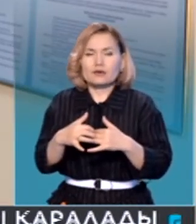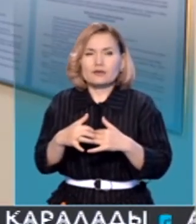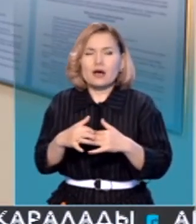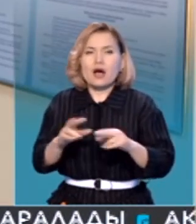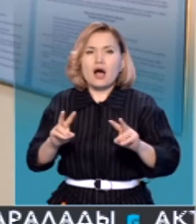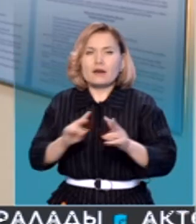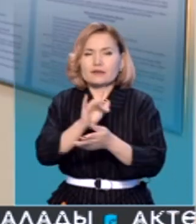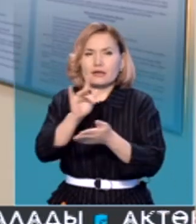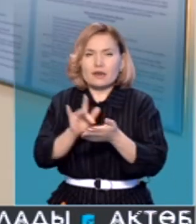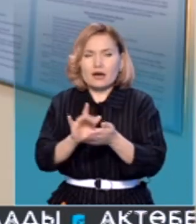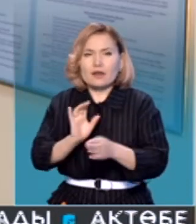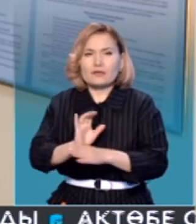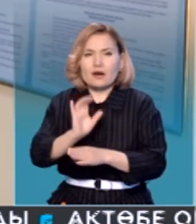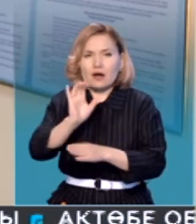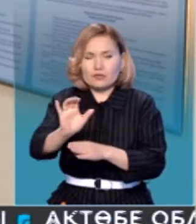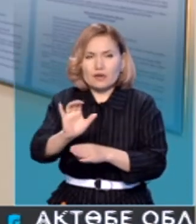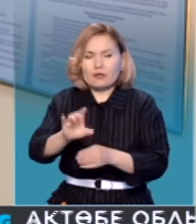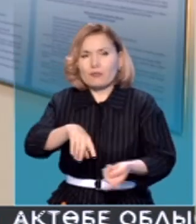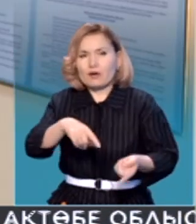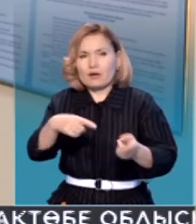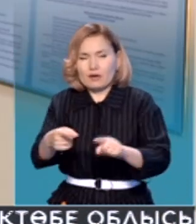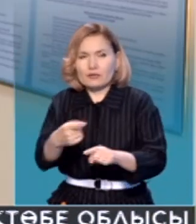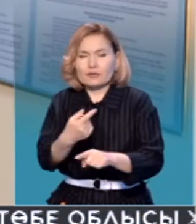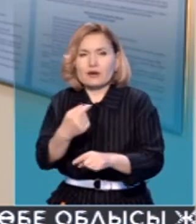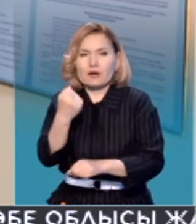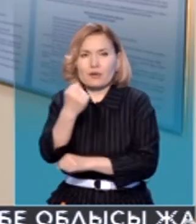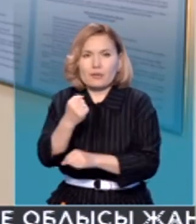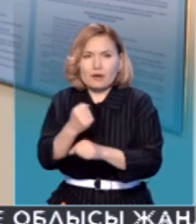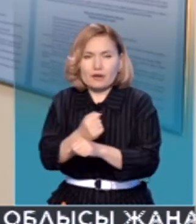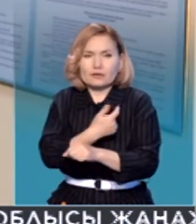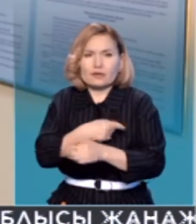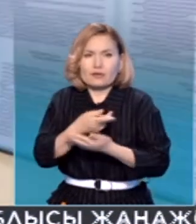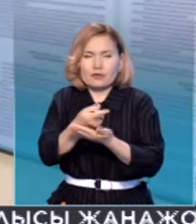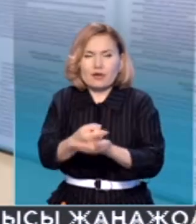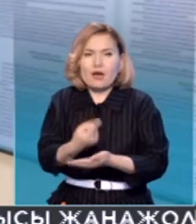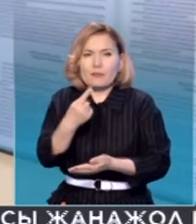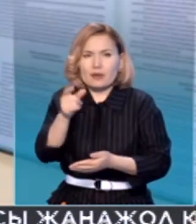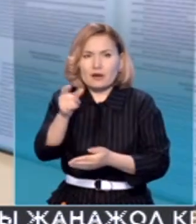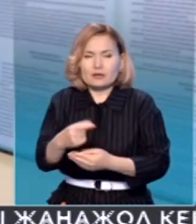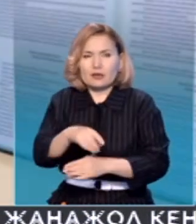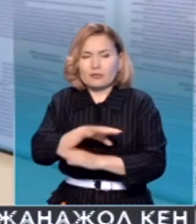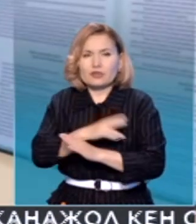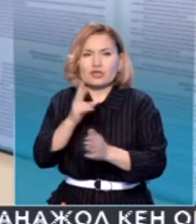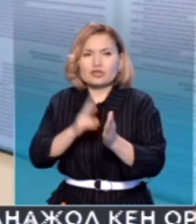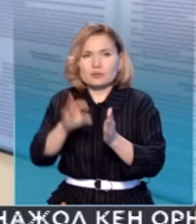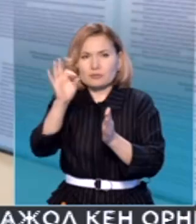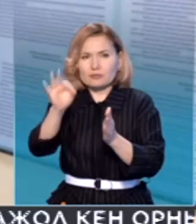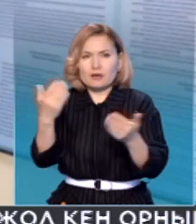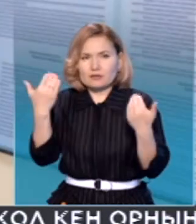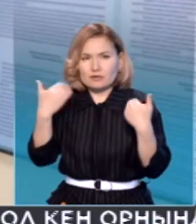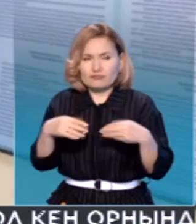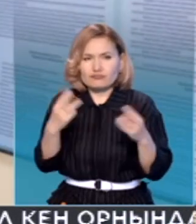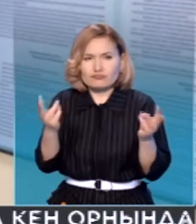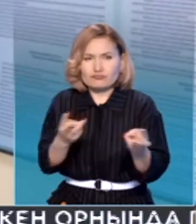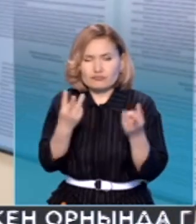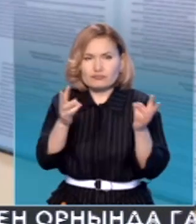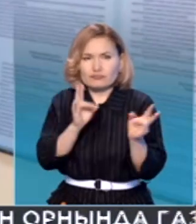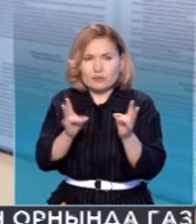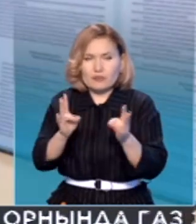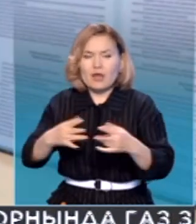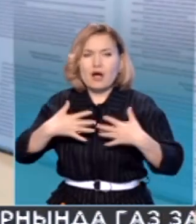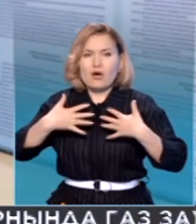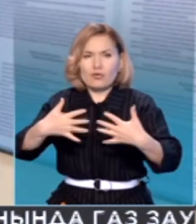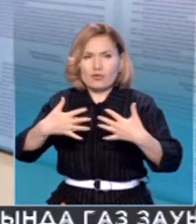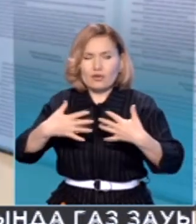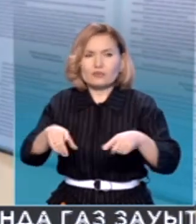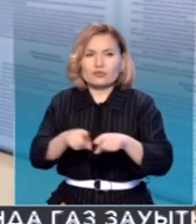Астанаға аударылған науқастардың біреуі кеше таңда қайтыс болған. 70% денесін күйік шалған, қосымша еші тыныс алу